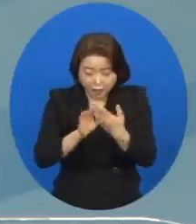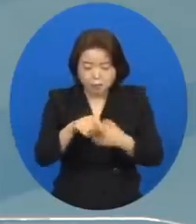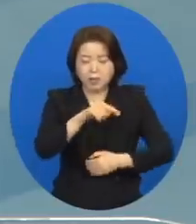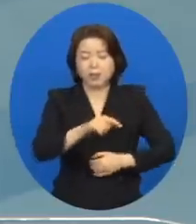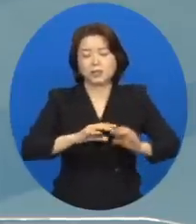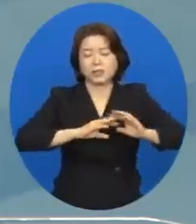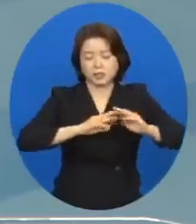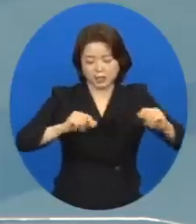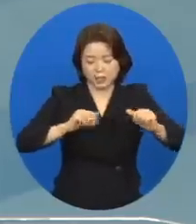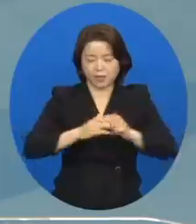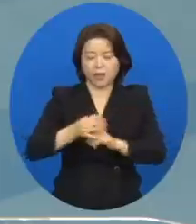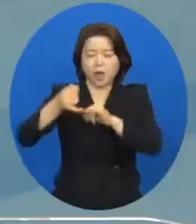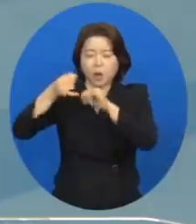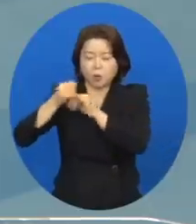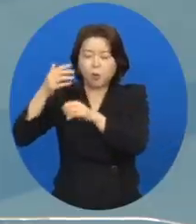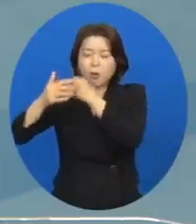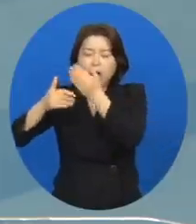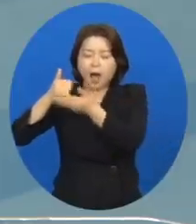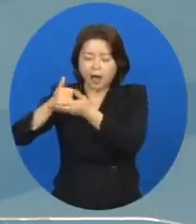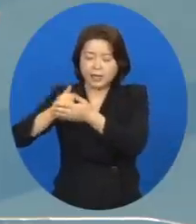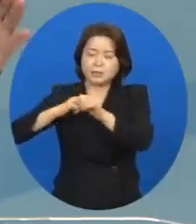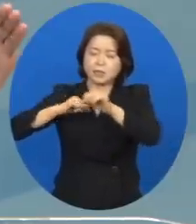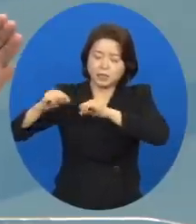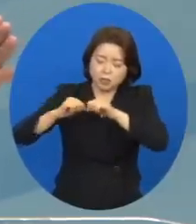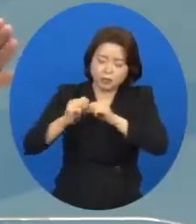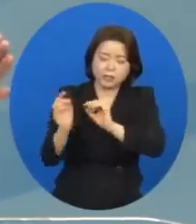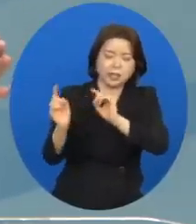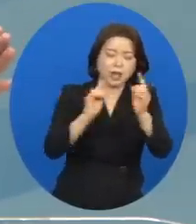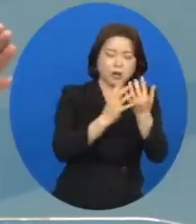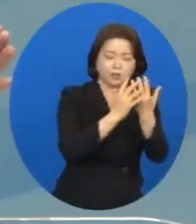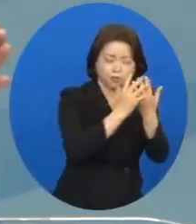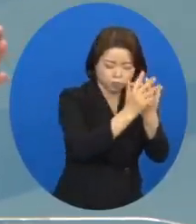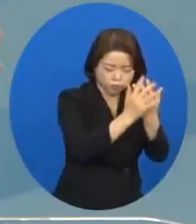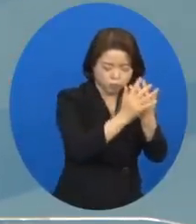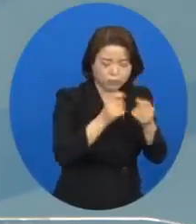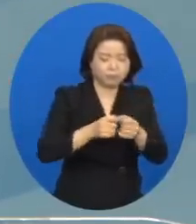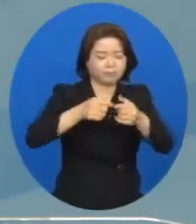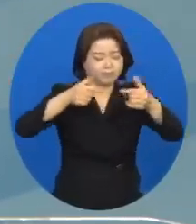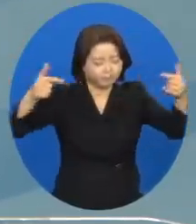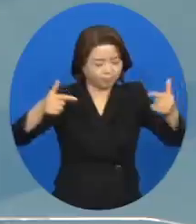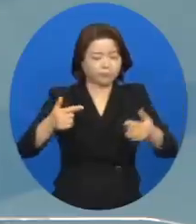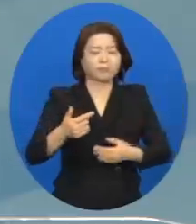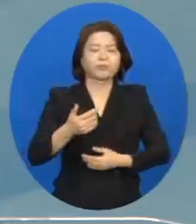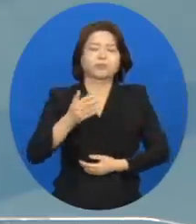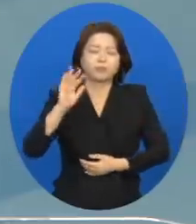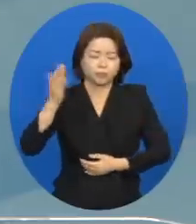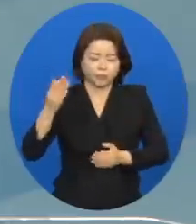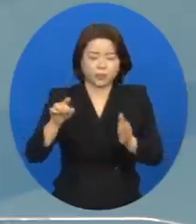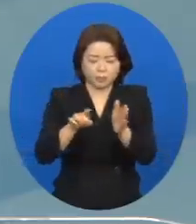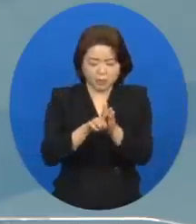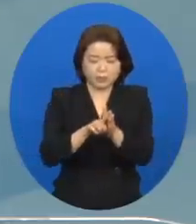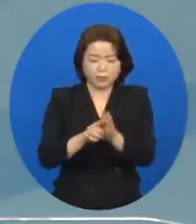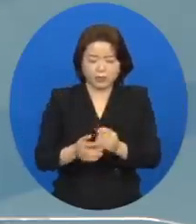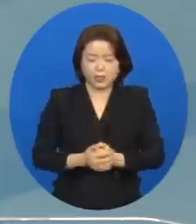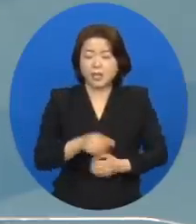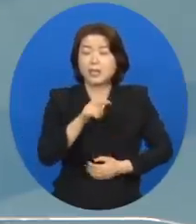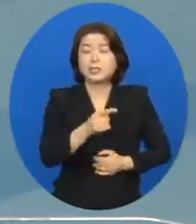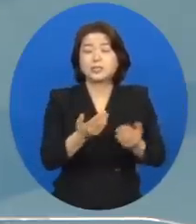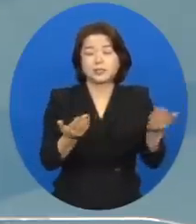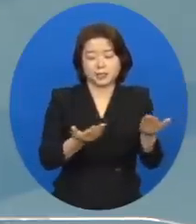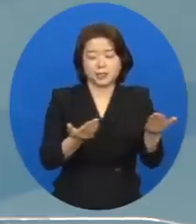땅에 반드시 하나님의 역사와 부흥이 일어나게 될 것을 믿습니다. 그